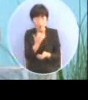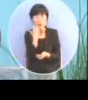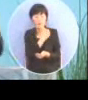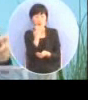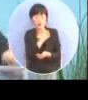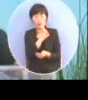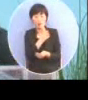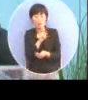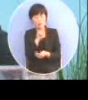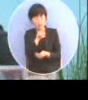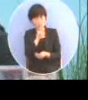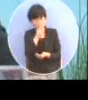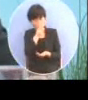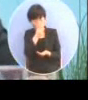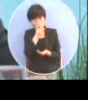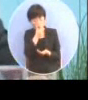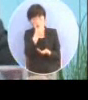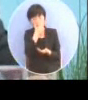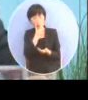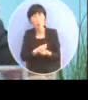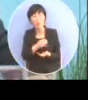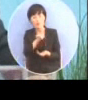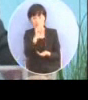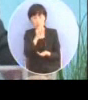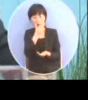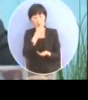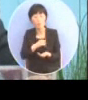Hỡi Simon con Jona, ngươi có phước đó.